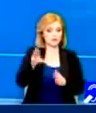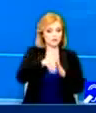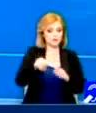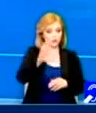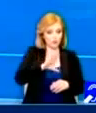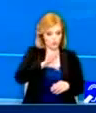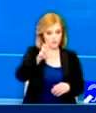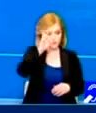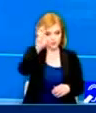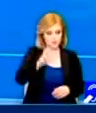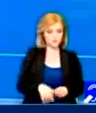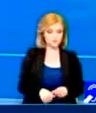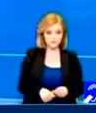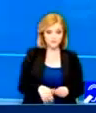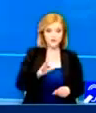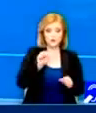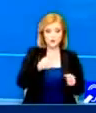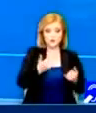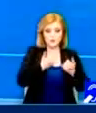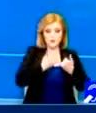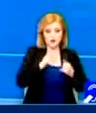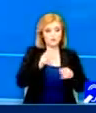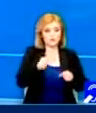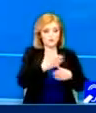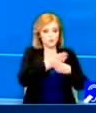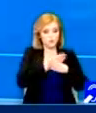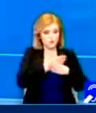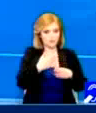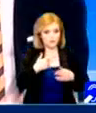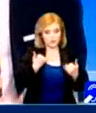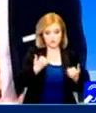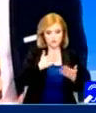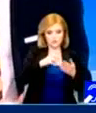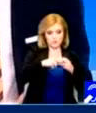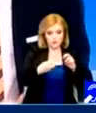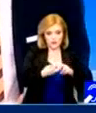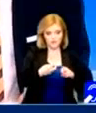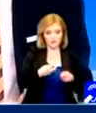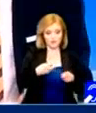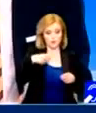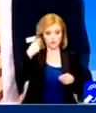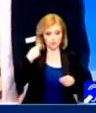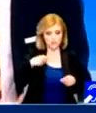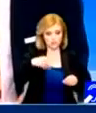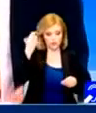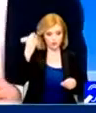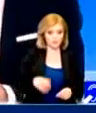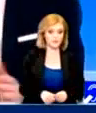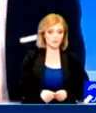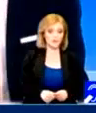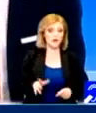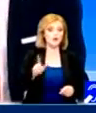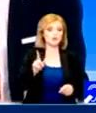Moldova atunci când vedem că, din păcate, până în prezent în Republica Moldova, avem o criză politică? Pentru ca cetățenii Republicii Moldova să beneficieze